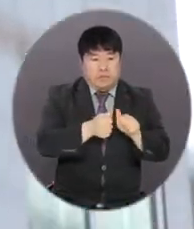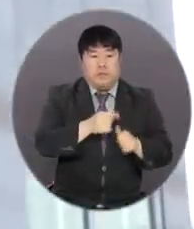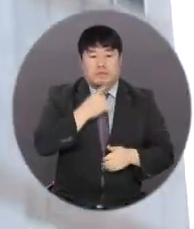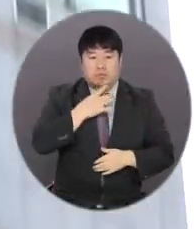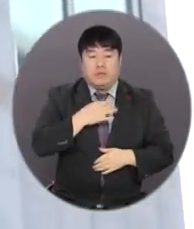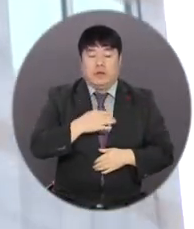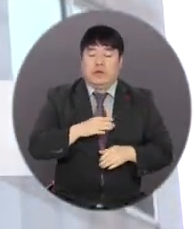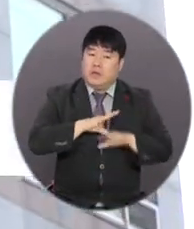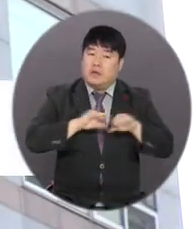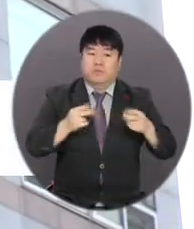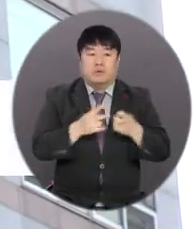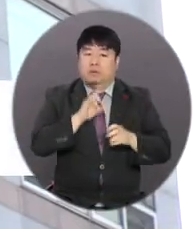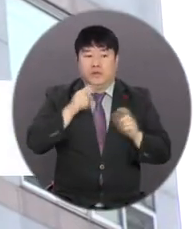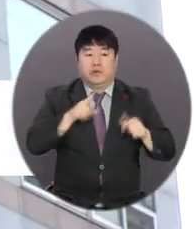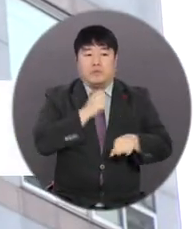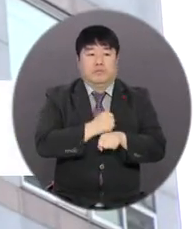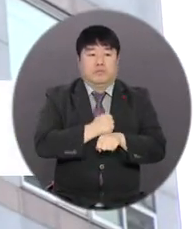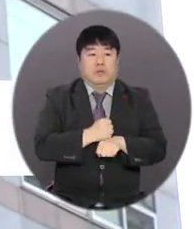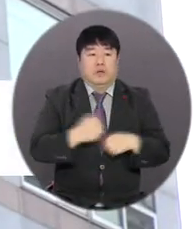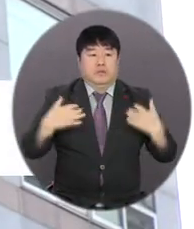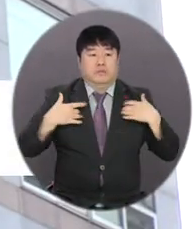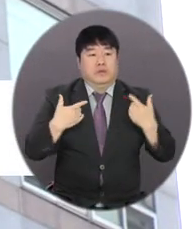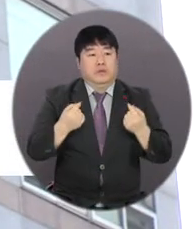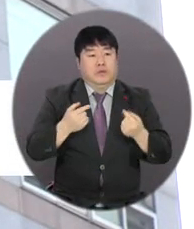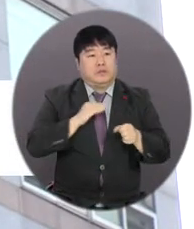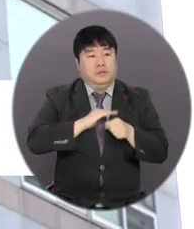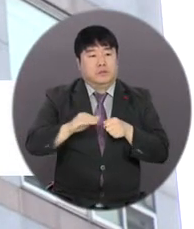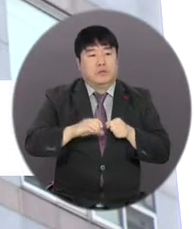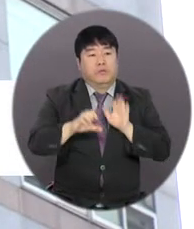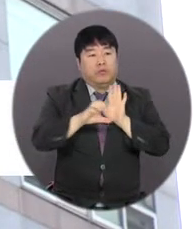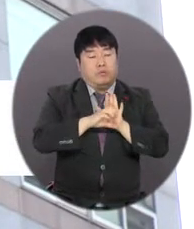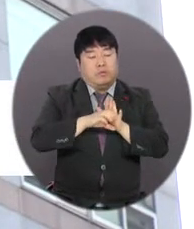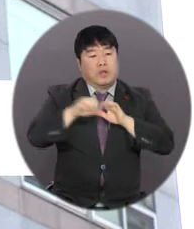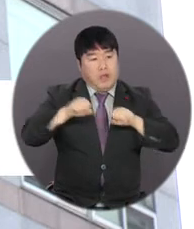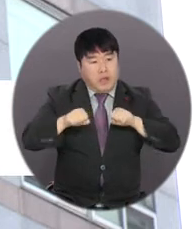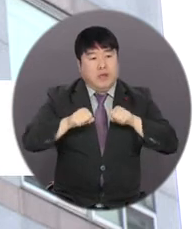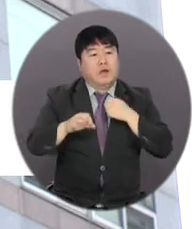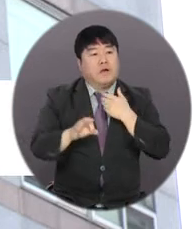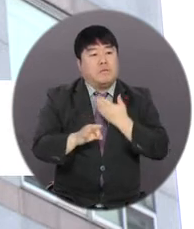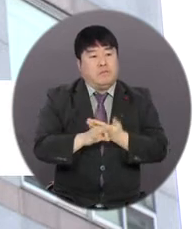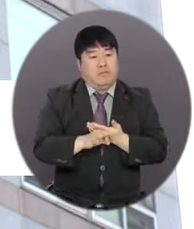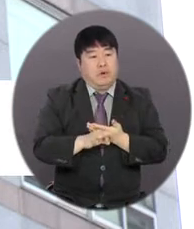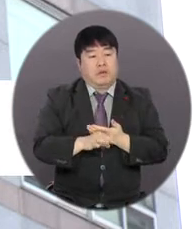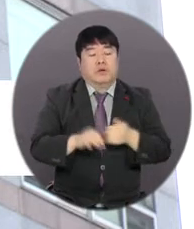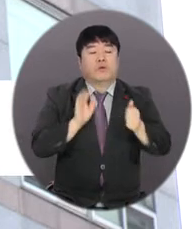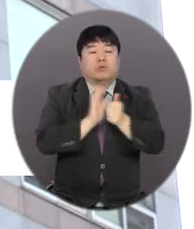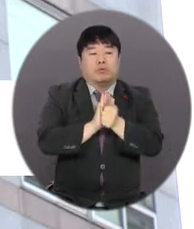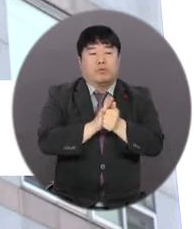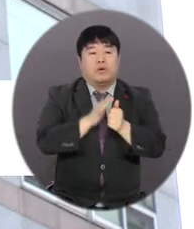말합니다. 정부가 이런 방식으로 코로나 대책을 한다면